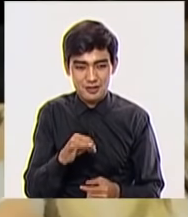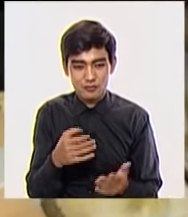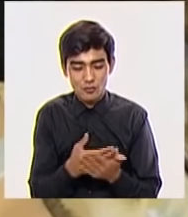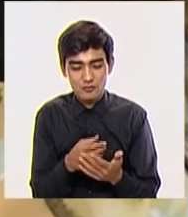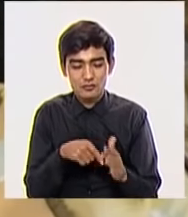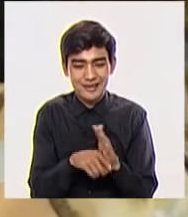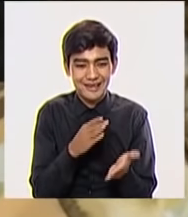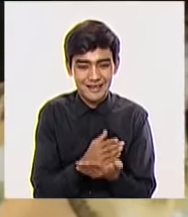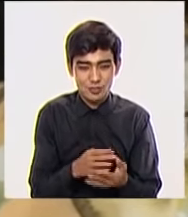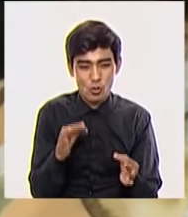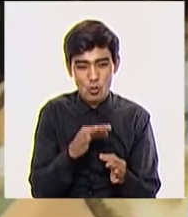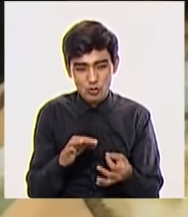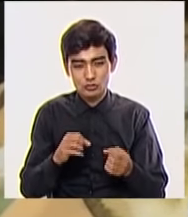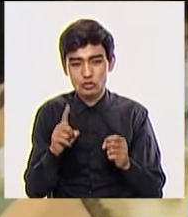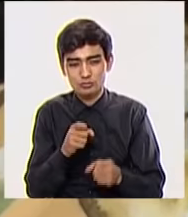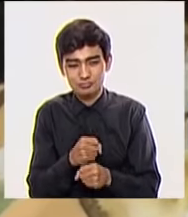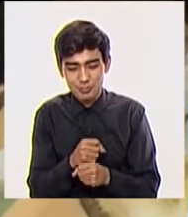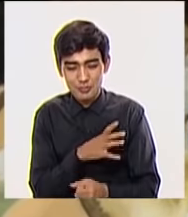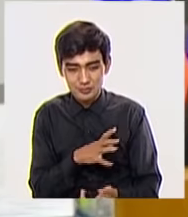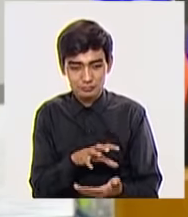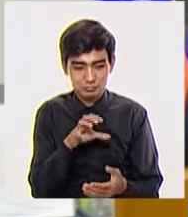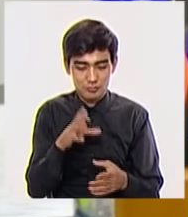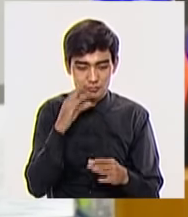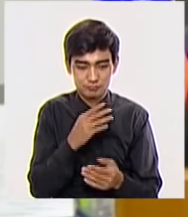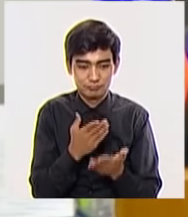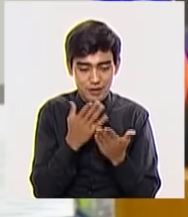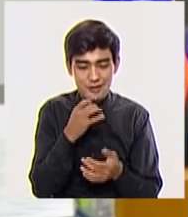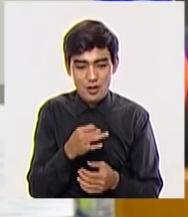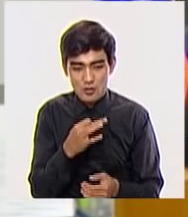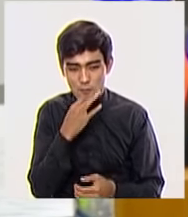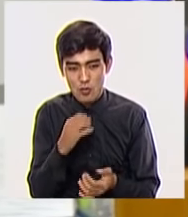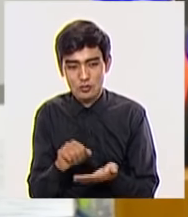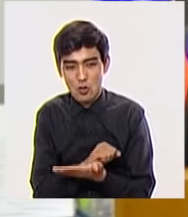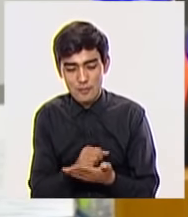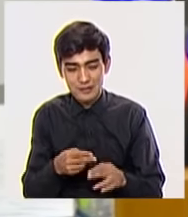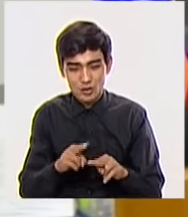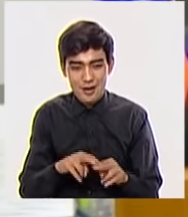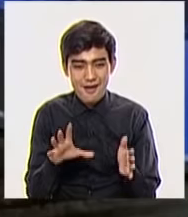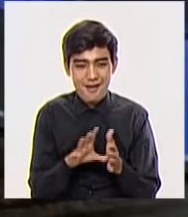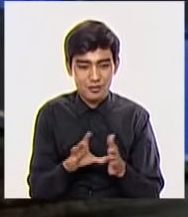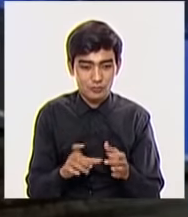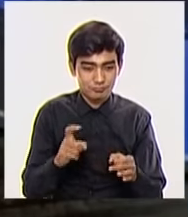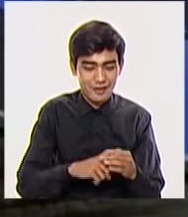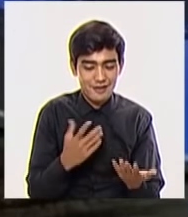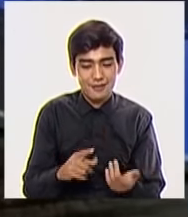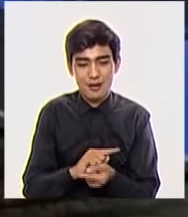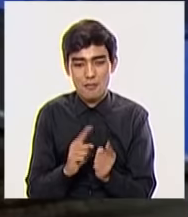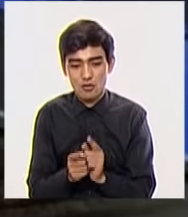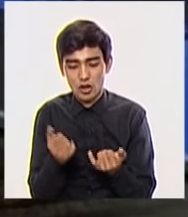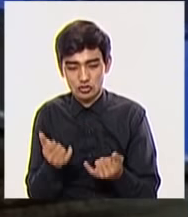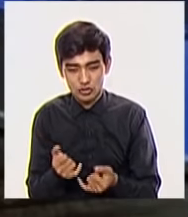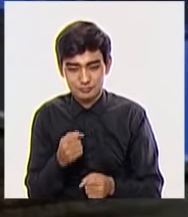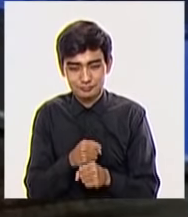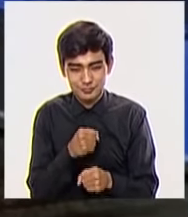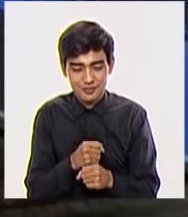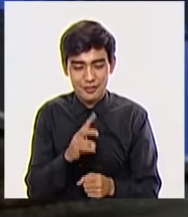о проведенной процедуре. Также теперь нотариус может приравнять любой бумажный документ к электронному. И наоборот. Сейчас операции,